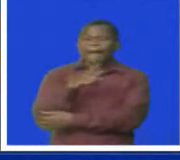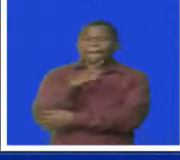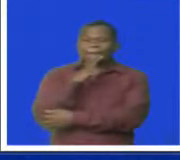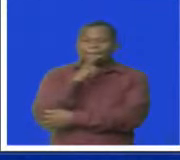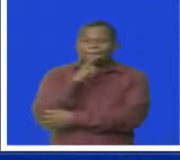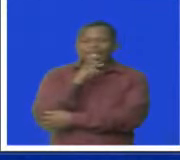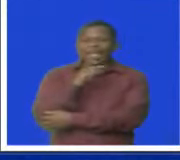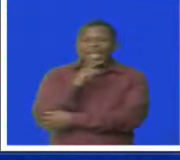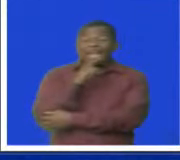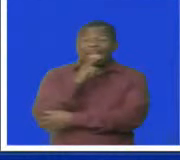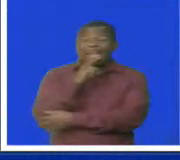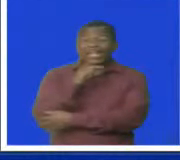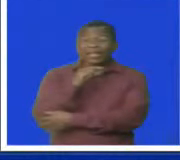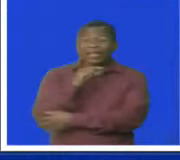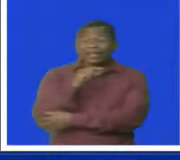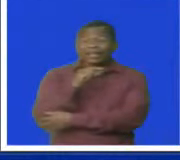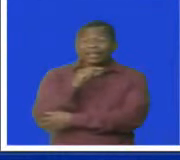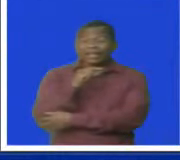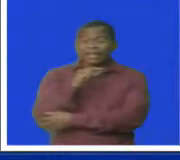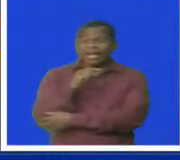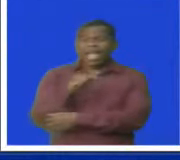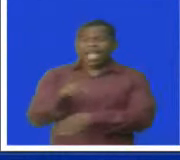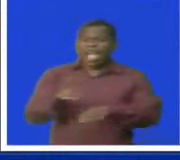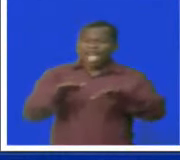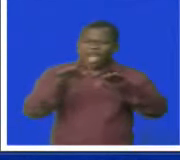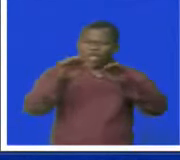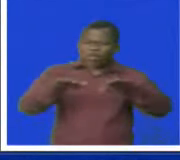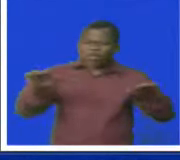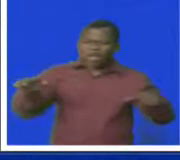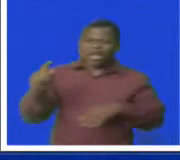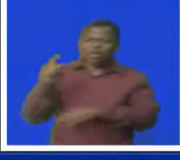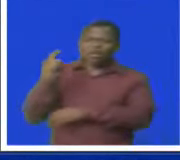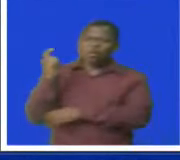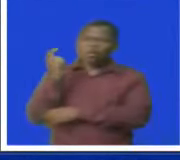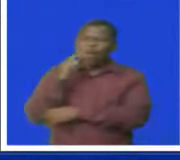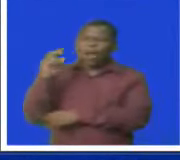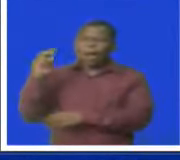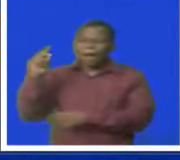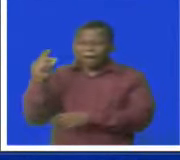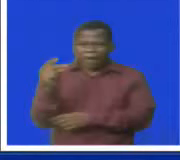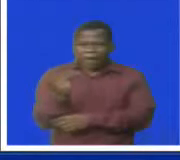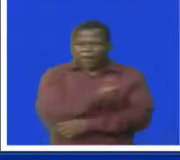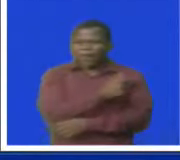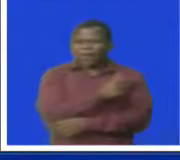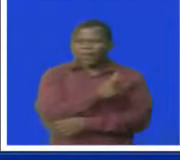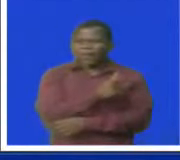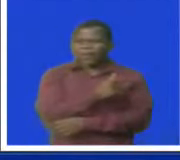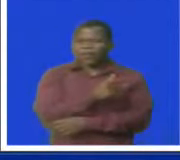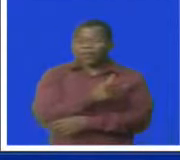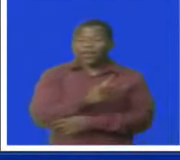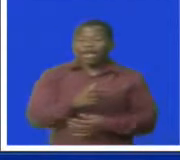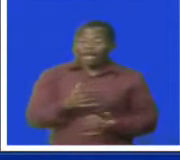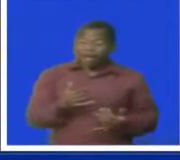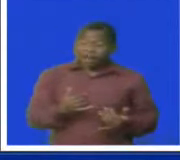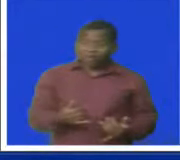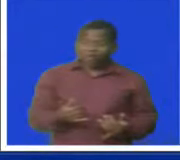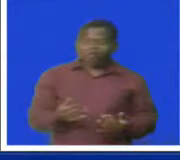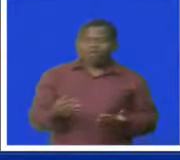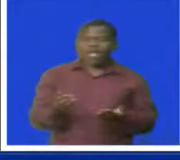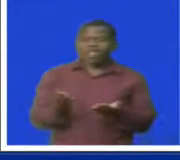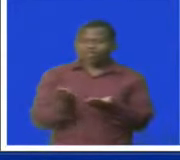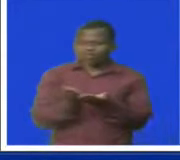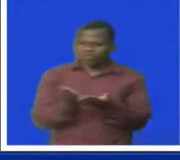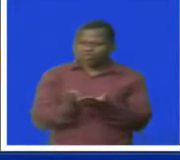bantwana labancane loku ke bekuvalwe tikolwa ngenxa yemkhuhlane iCOVID-19. Liphini landunankulu lishido